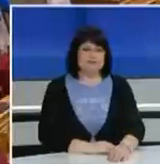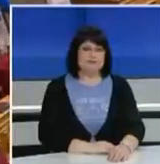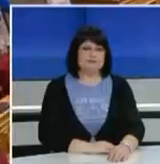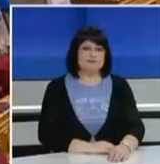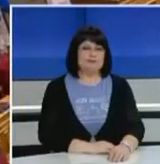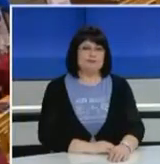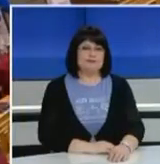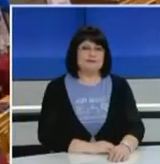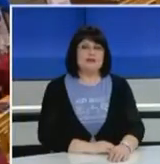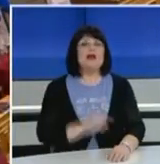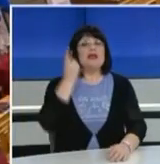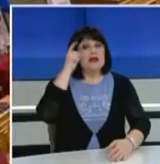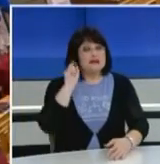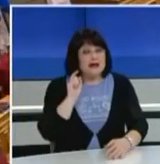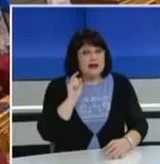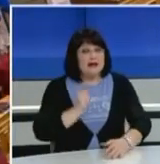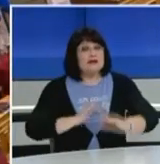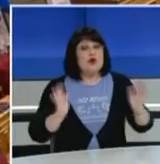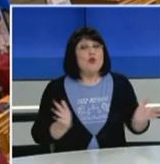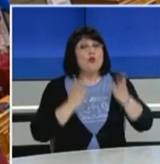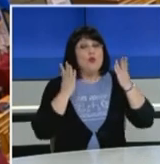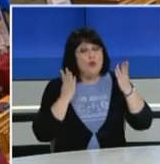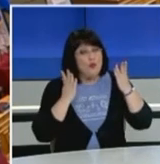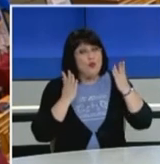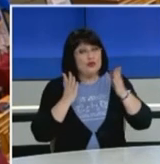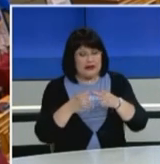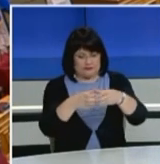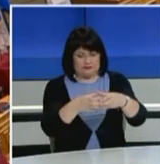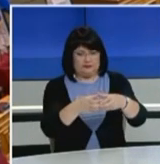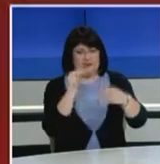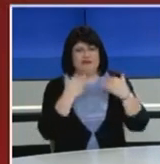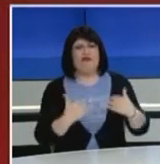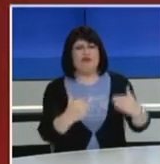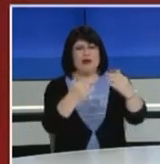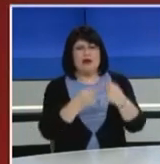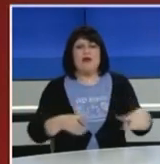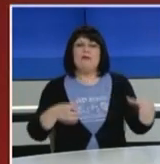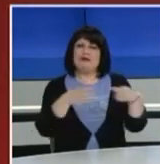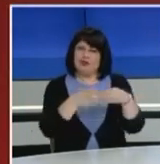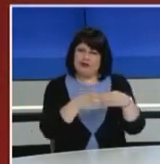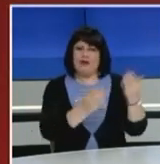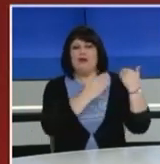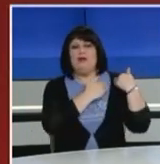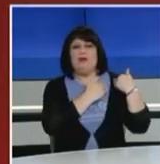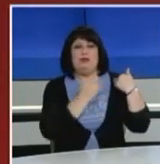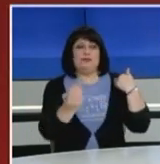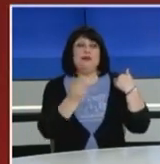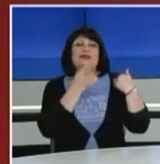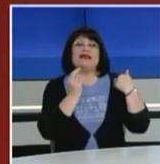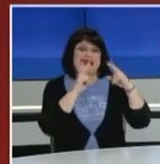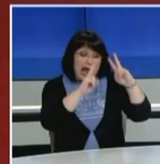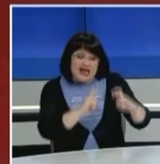Δεν γνωρίζετε ότι όταν μια κοινοβουλευτική επιτροπή, ένα πολιτικό όργανο, αναλαμβάνει ανακριτικά